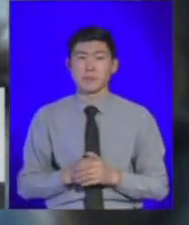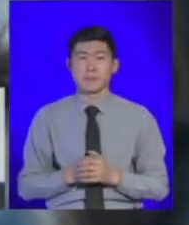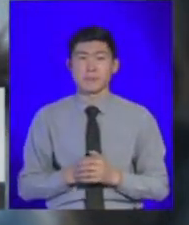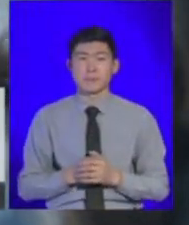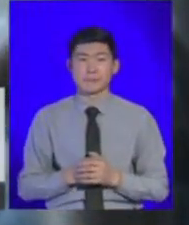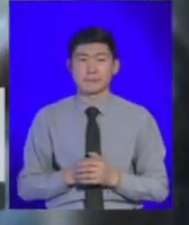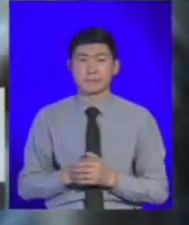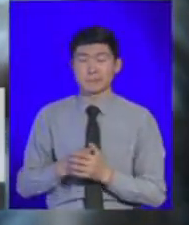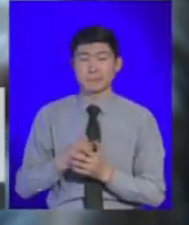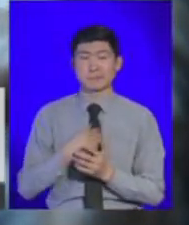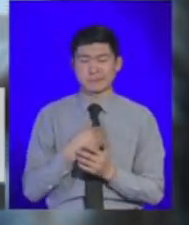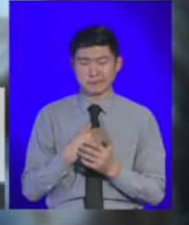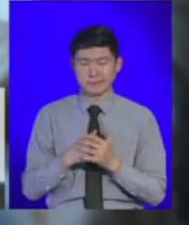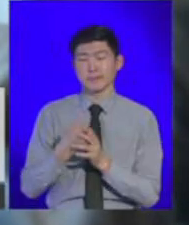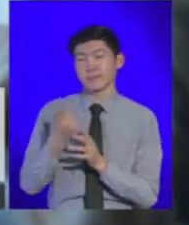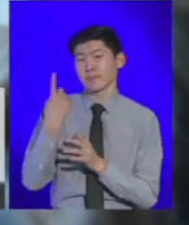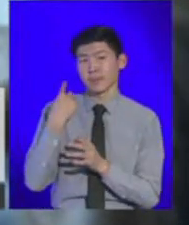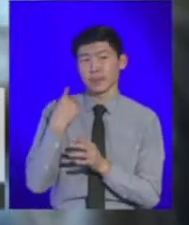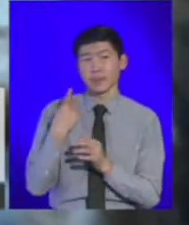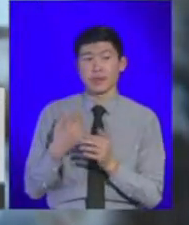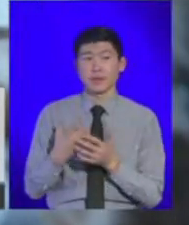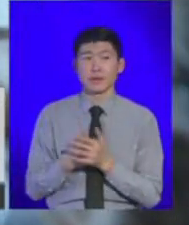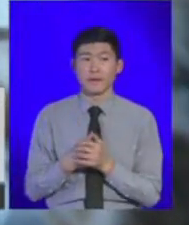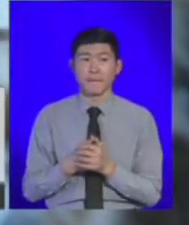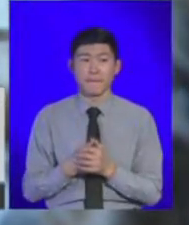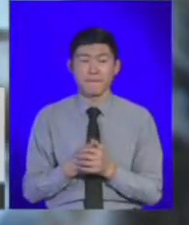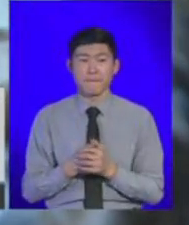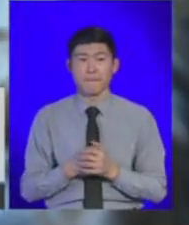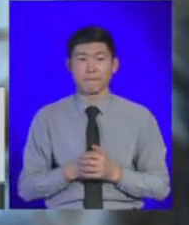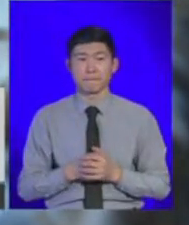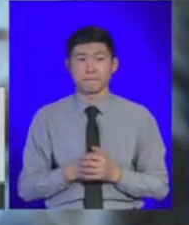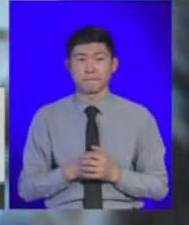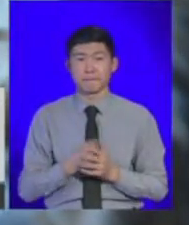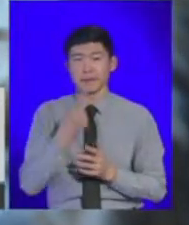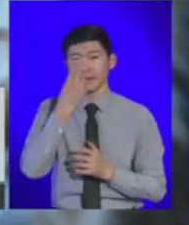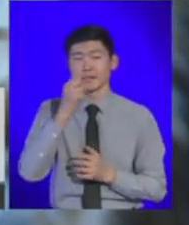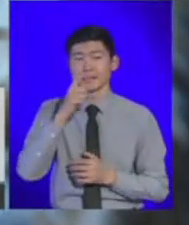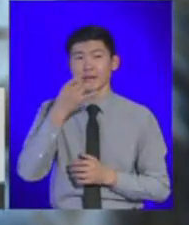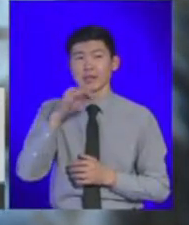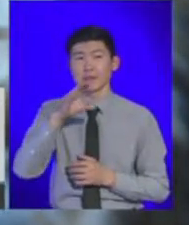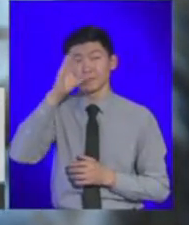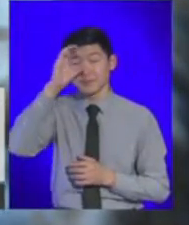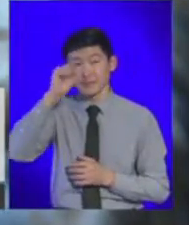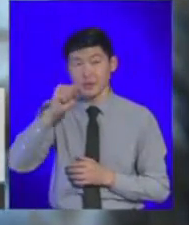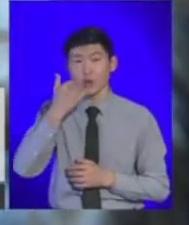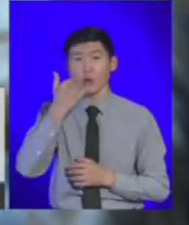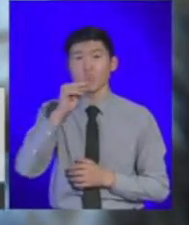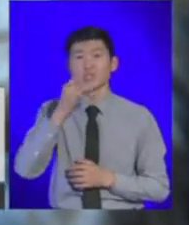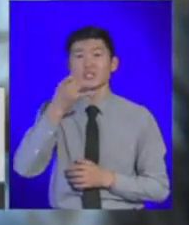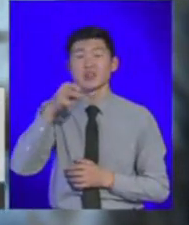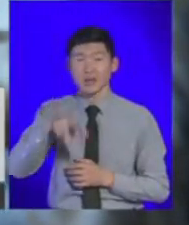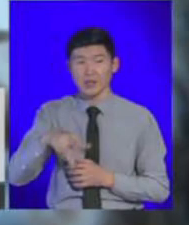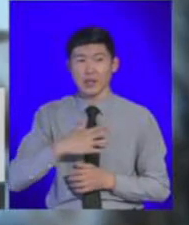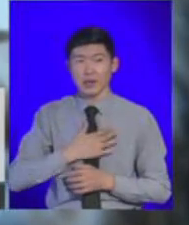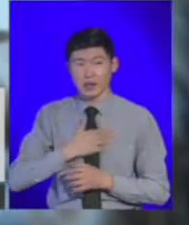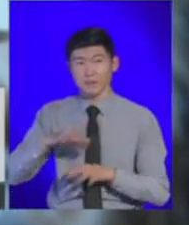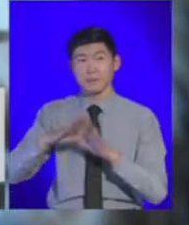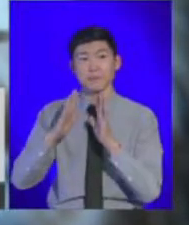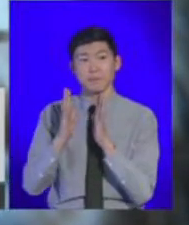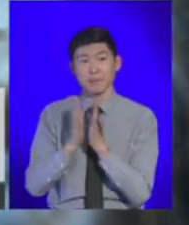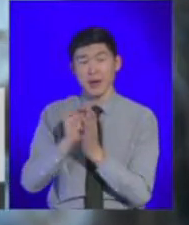Тэгсэн. Би өчигдөр энийг хин нөгөө цахим сайд хин уучрал сайдтай би яг энэ асуудлыг